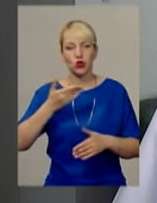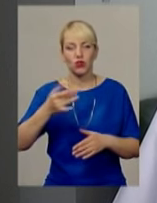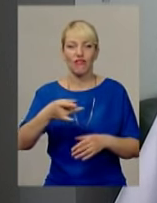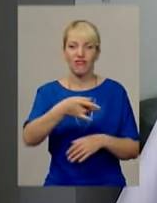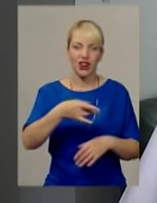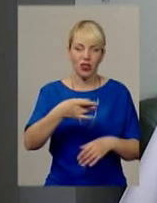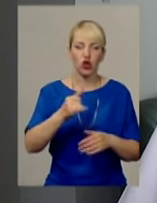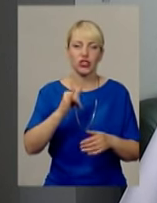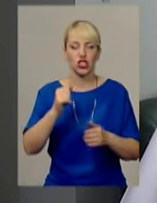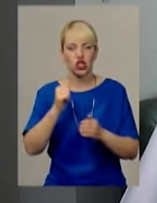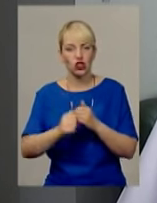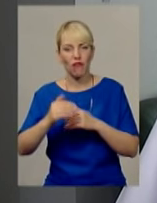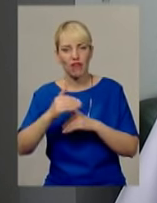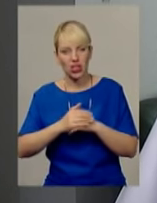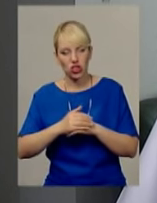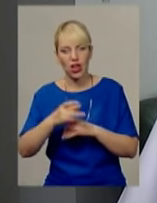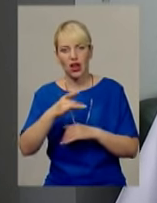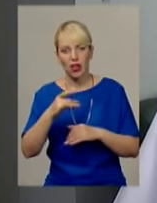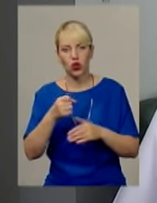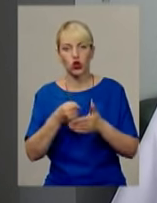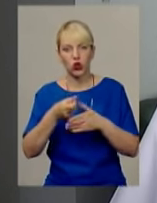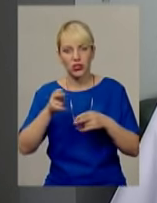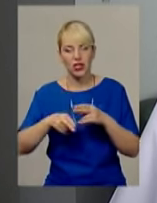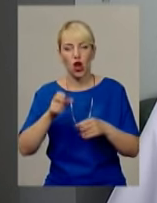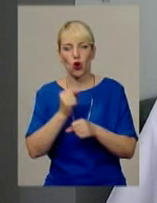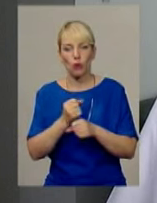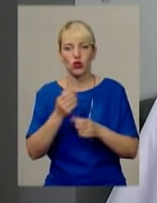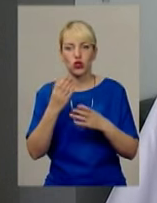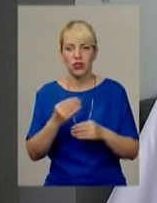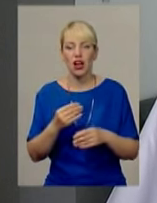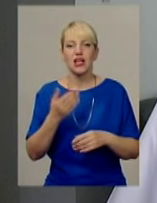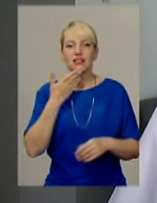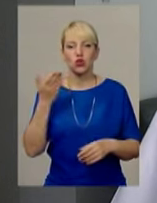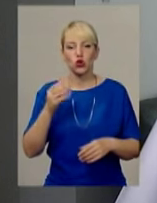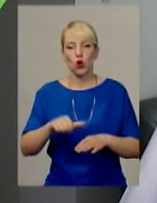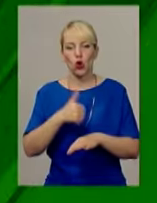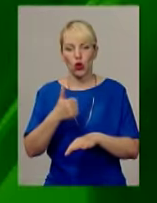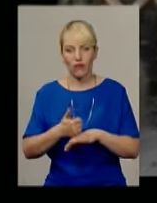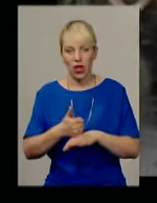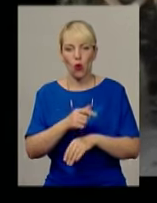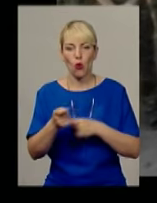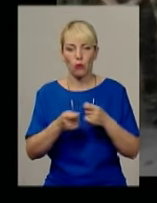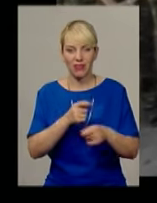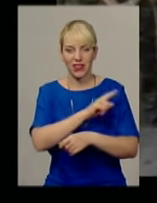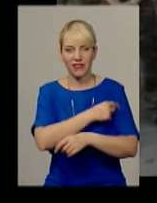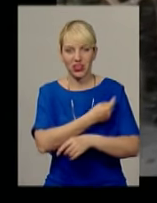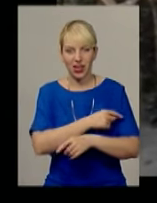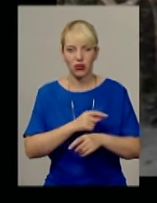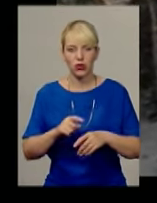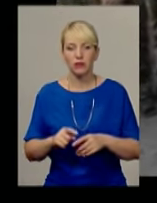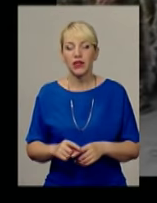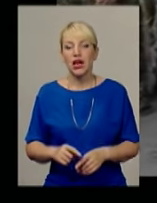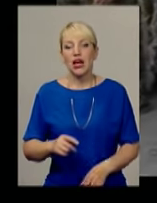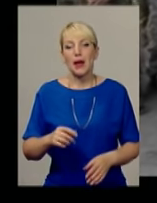з району щовечора до кінця робочого дня звітують в головне управління ветеринарної медицини. Бійці Хмельницької 7-ї